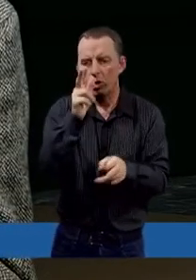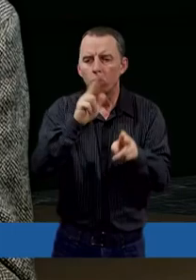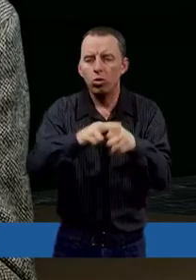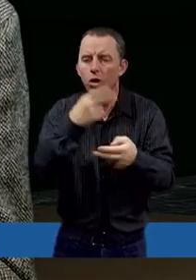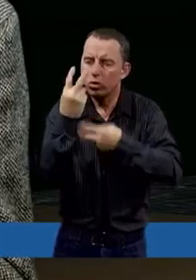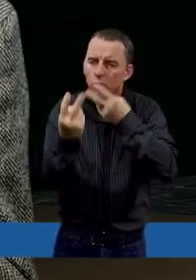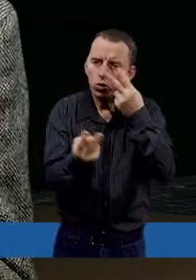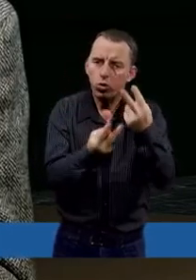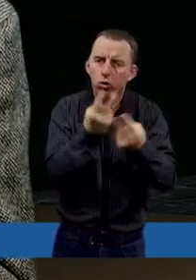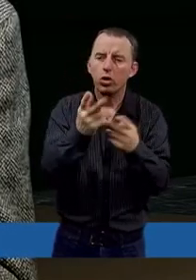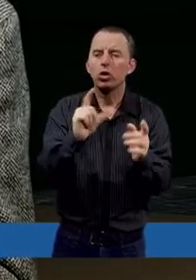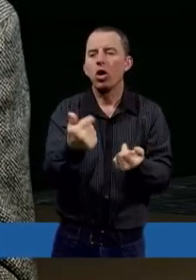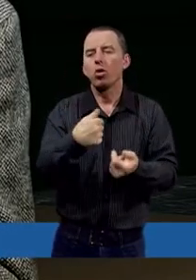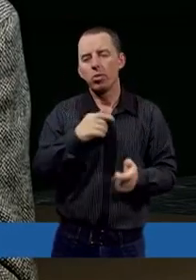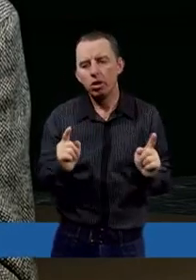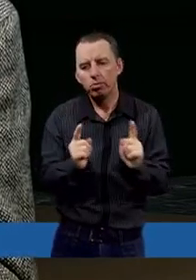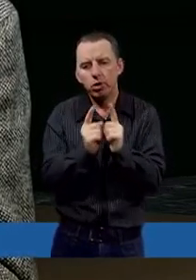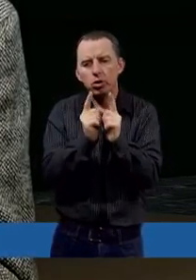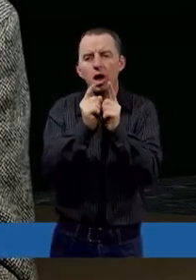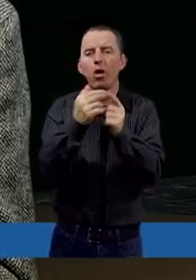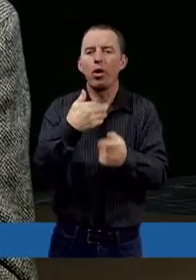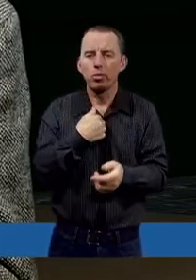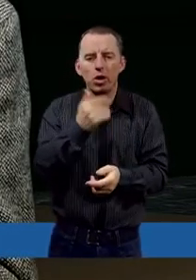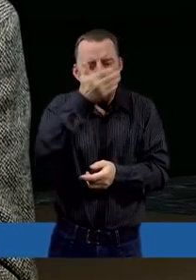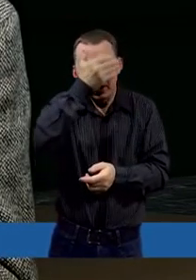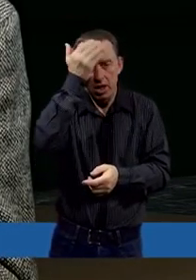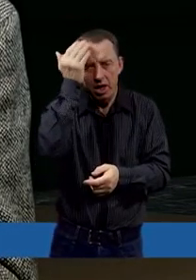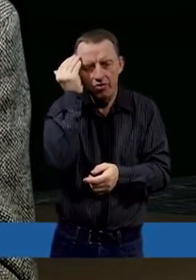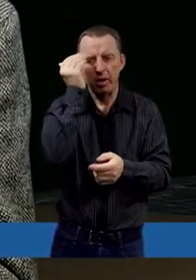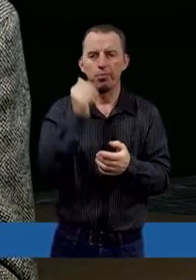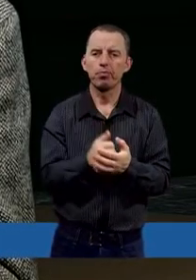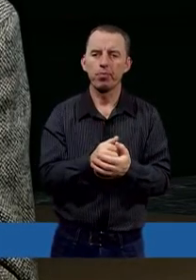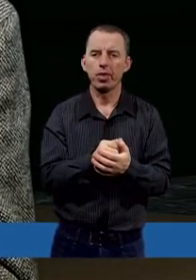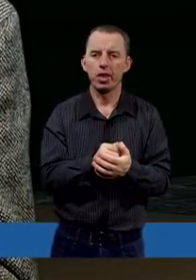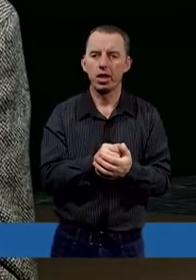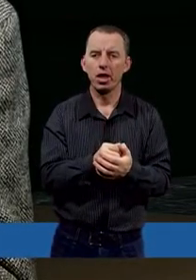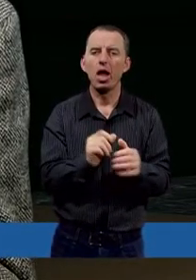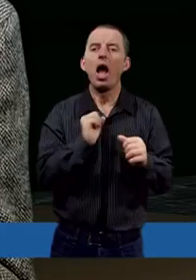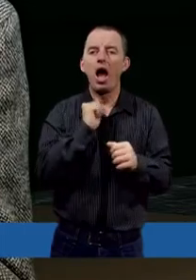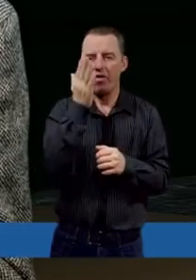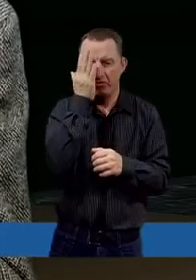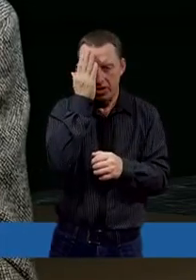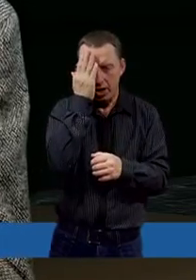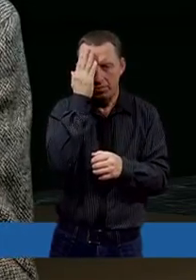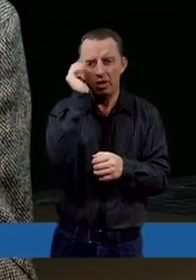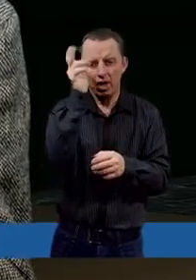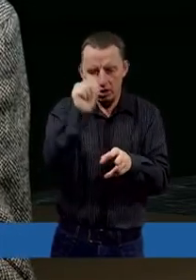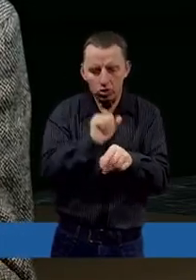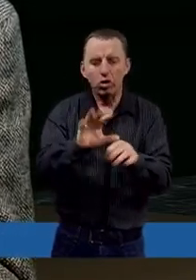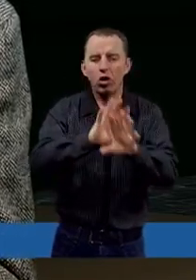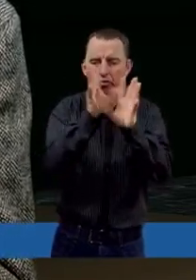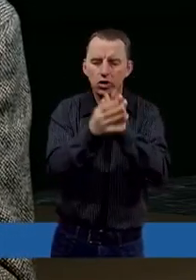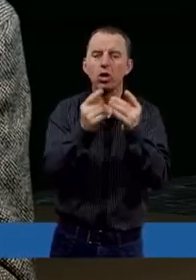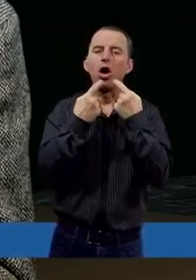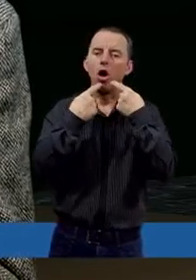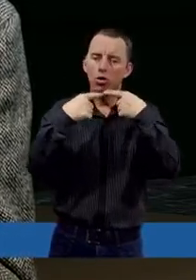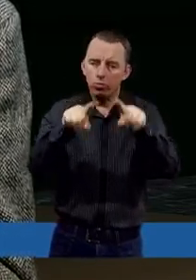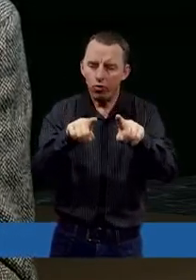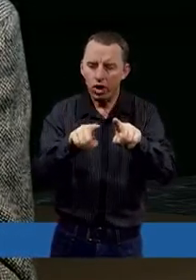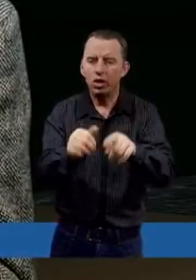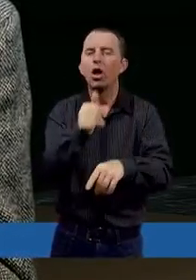coś spotkało mnie? Nie wiem. A wiem, że jest ktoś, kto za to wszystko odpowiada i